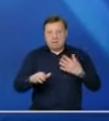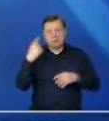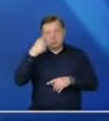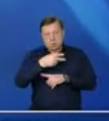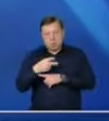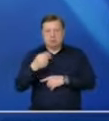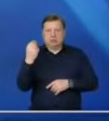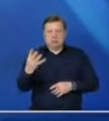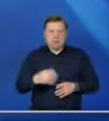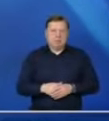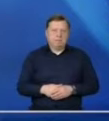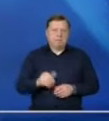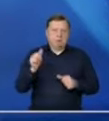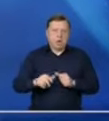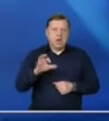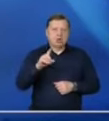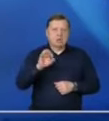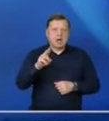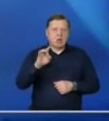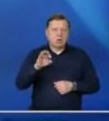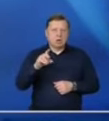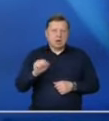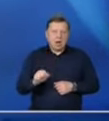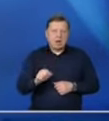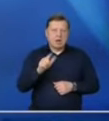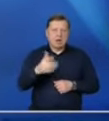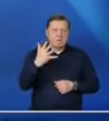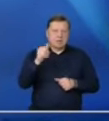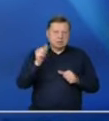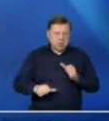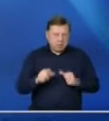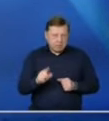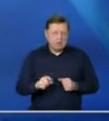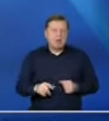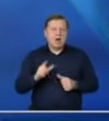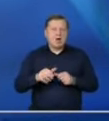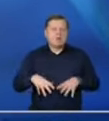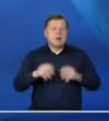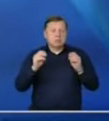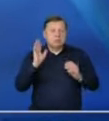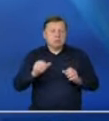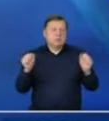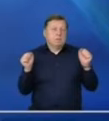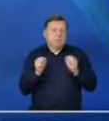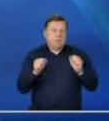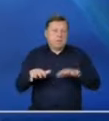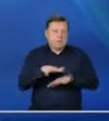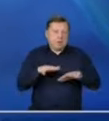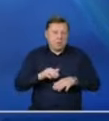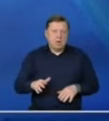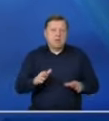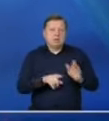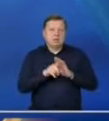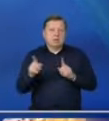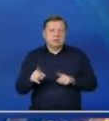słońcem. Pojawi się ono także w Ostrej Górce. Temperatura wzrośnie do 5 stopni, jednak początek dnia z przymrozkiem i mgłami. Podobnie